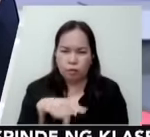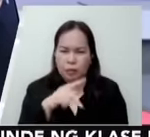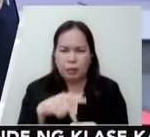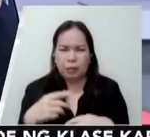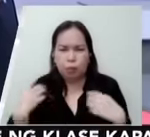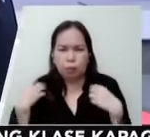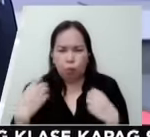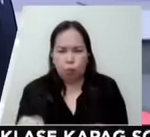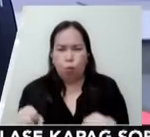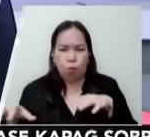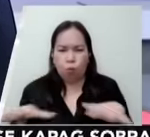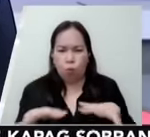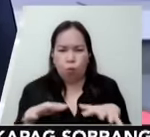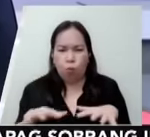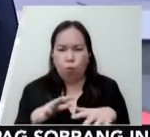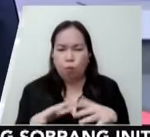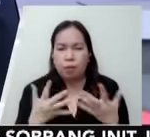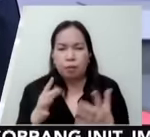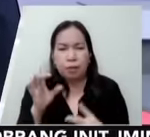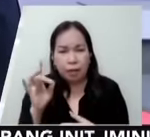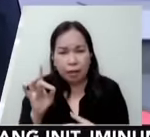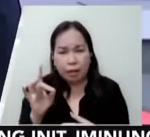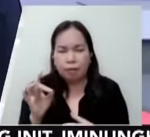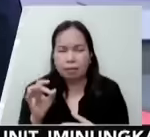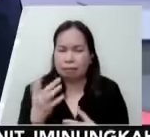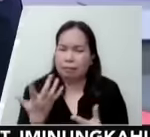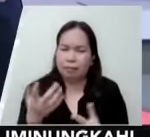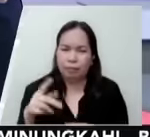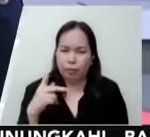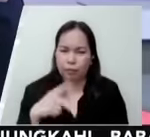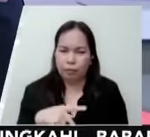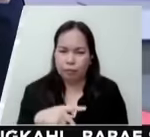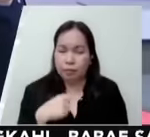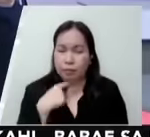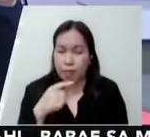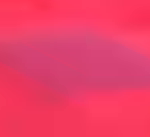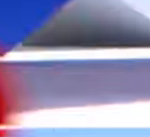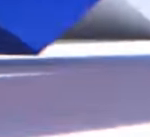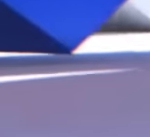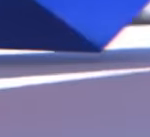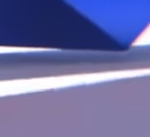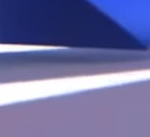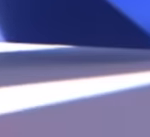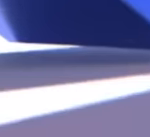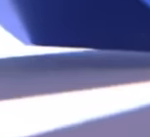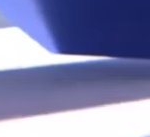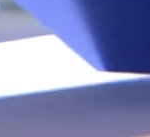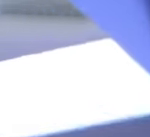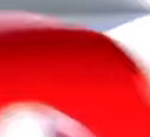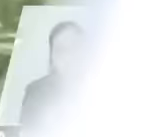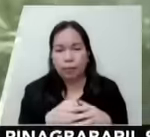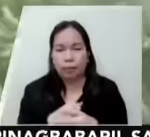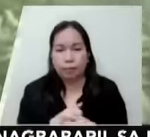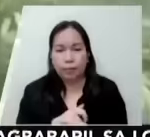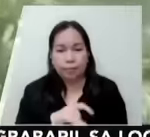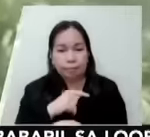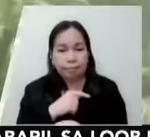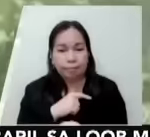sa magnitude 8 o higit pa, ayon po yan sa FIVOX. At yan ang tinutukan ni Rafi Tima.